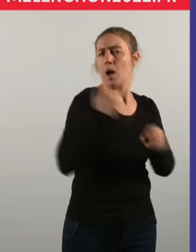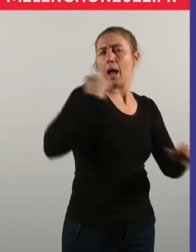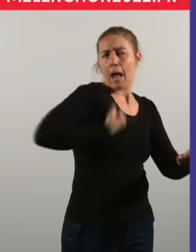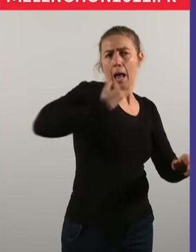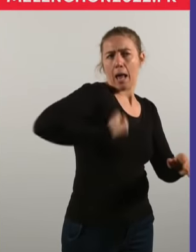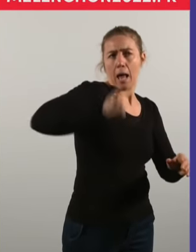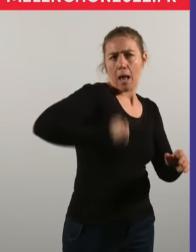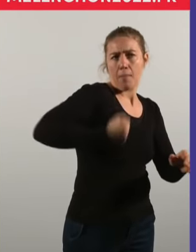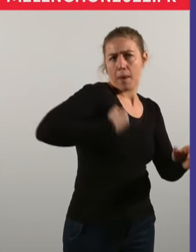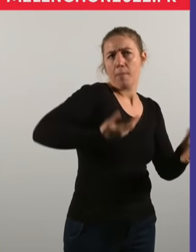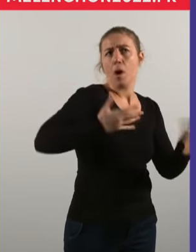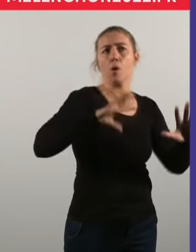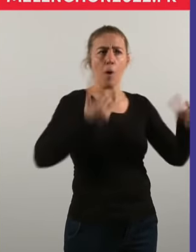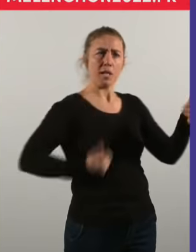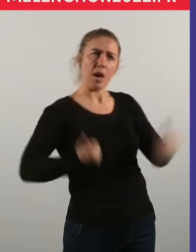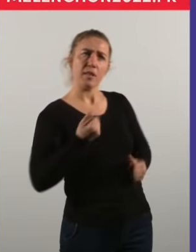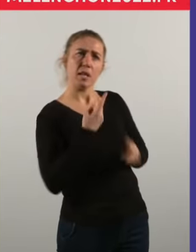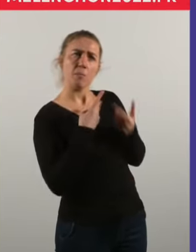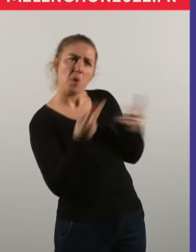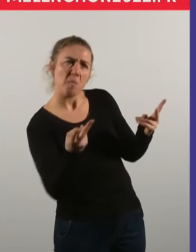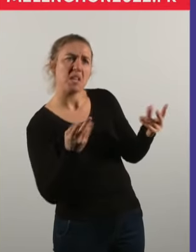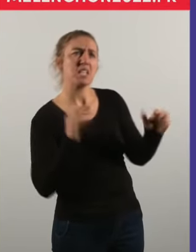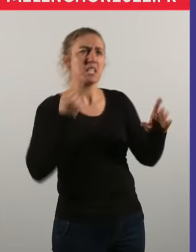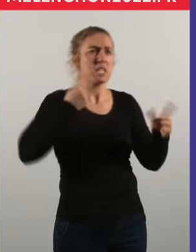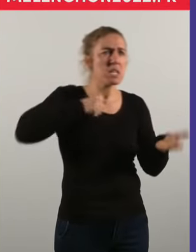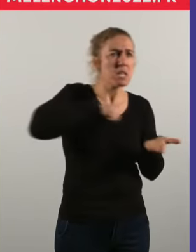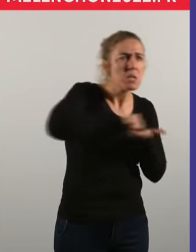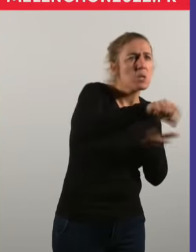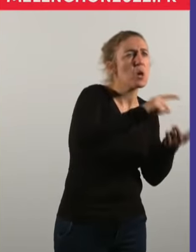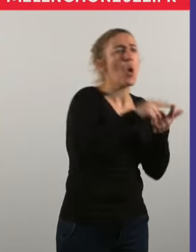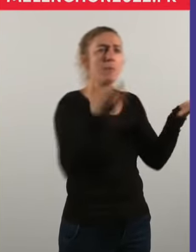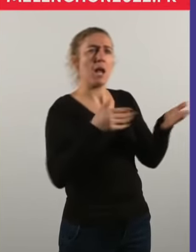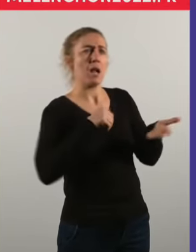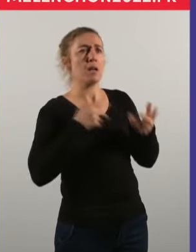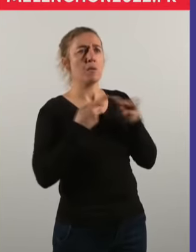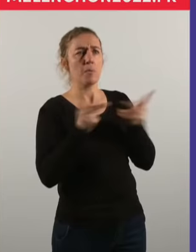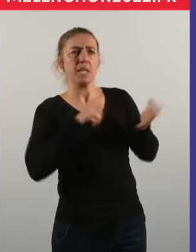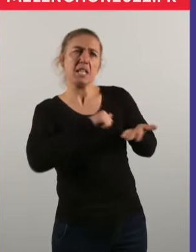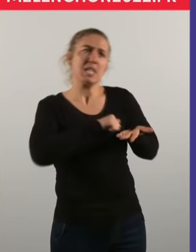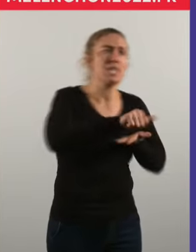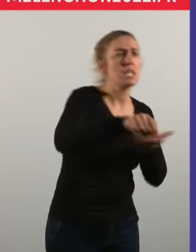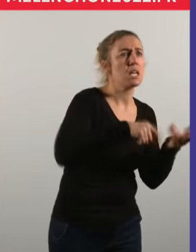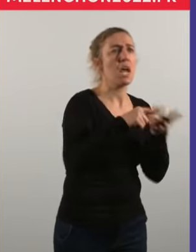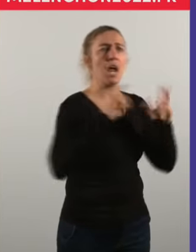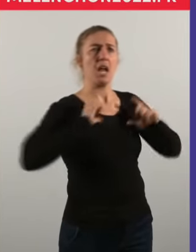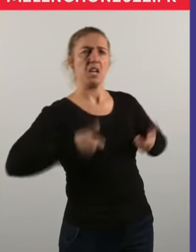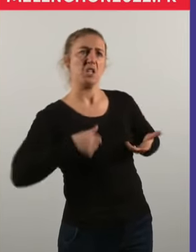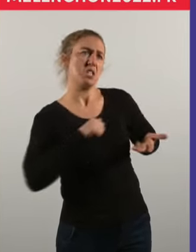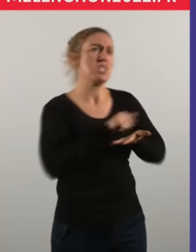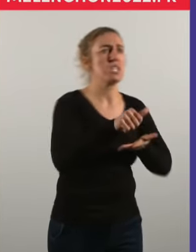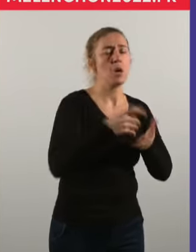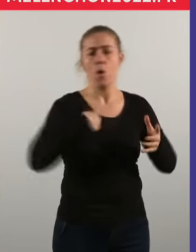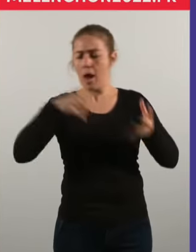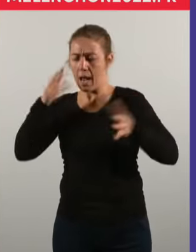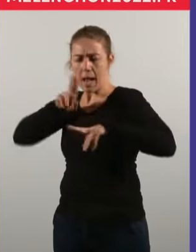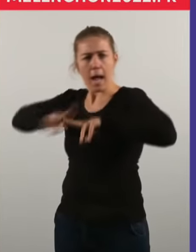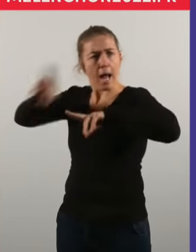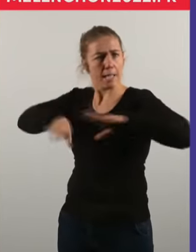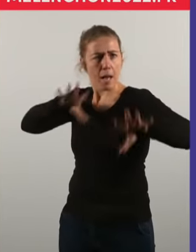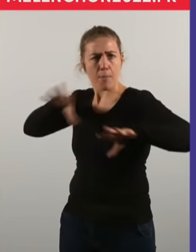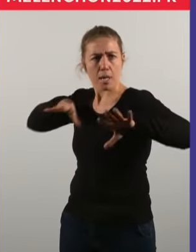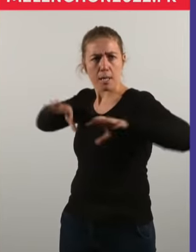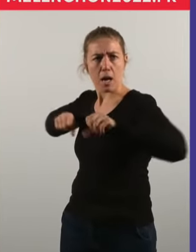en saccageant les services publics, en détruisant l'hôpital public, en démolissant l'école,